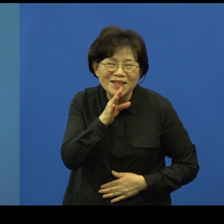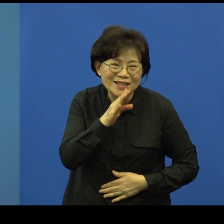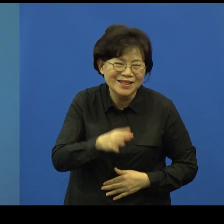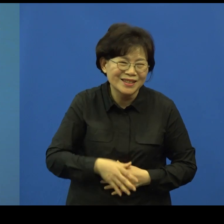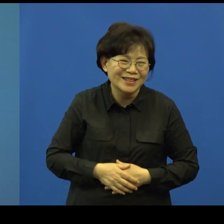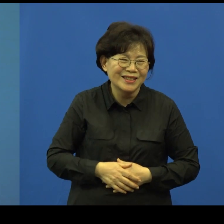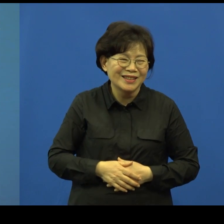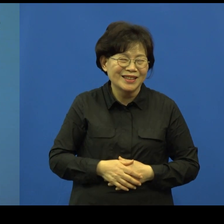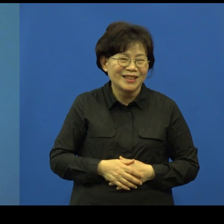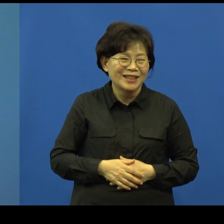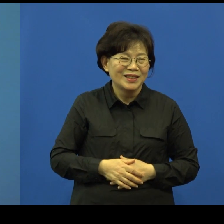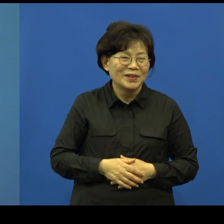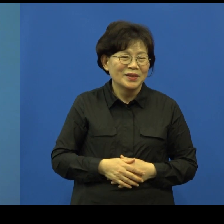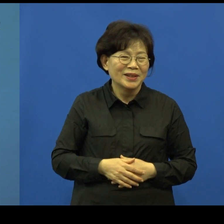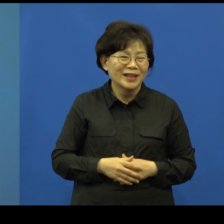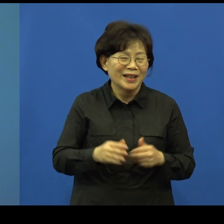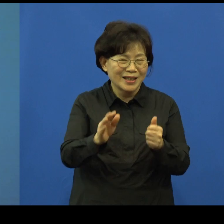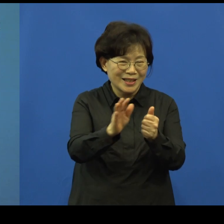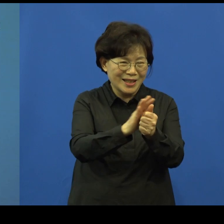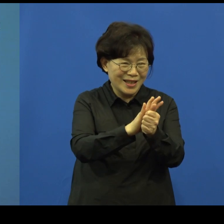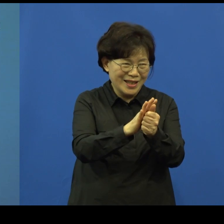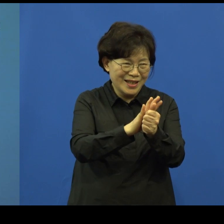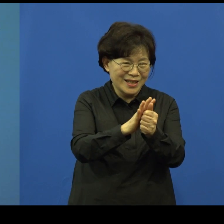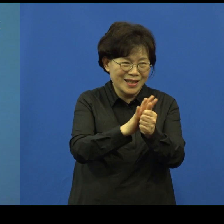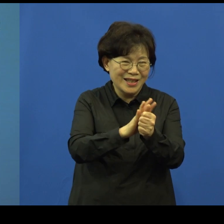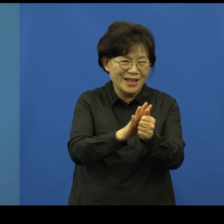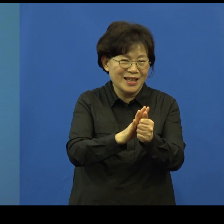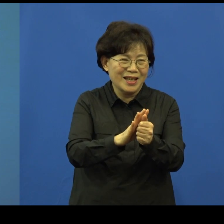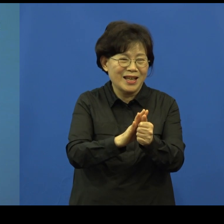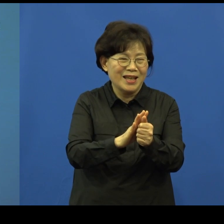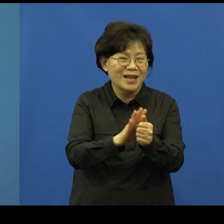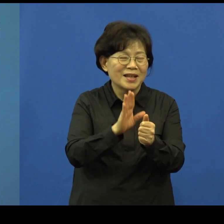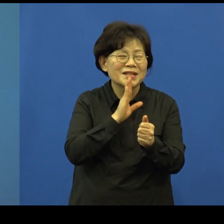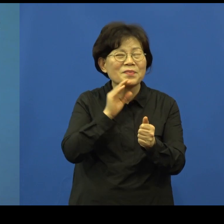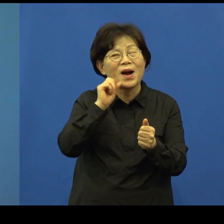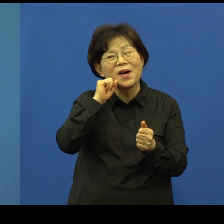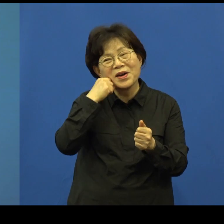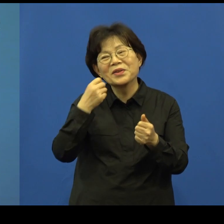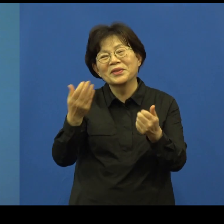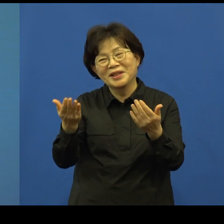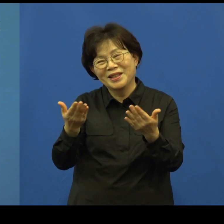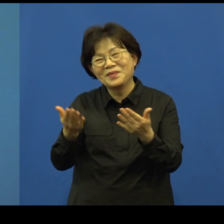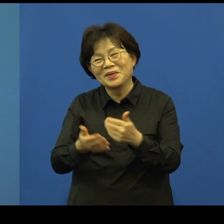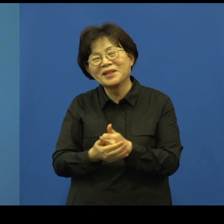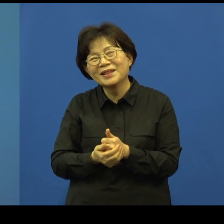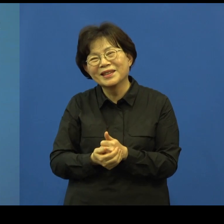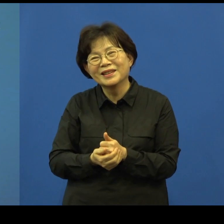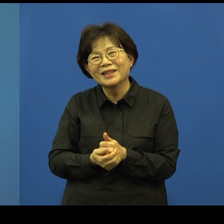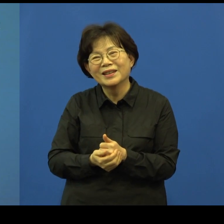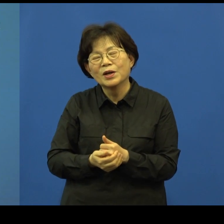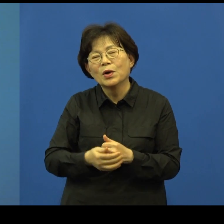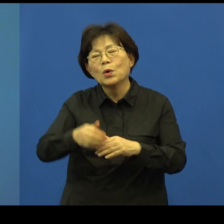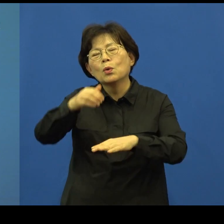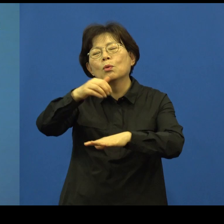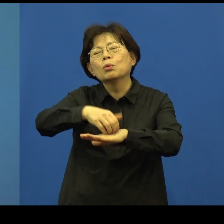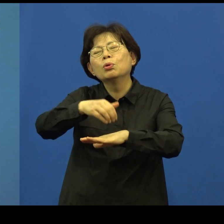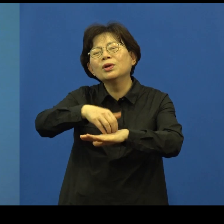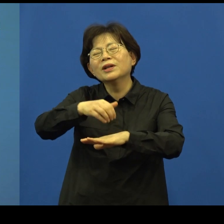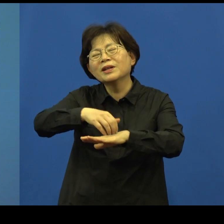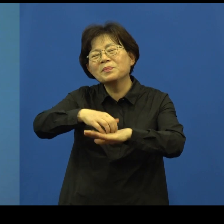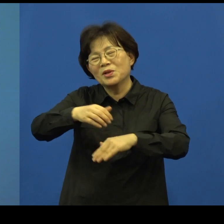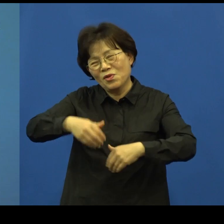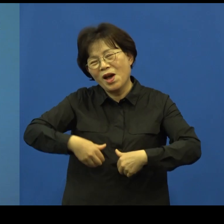여러분, 우리가 이 격려를, 이게 쉽지 않은 거잖아요, 여러분. 그죠? 이게 훈련을 해야 되는 거, 훈련을 하는